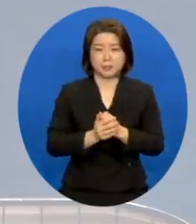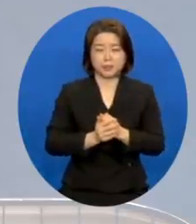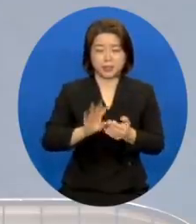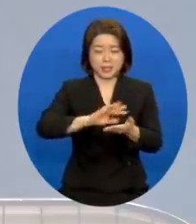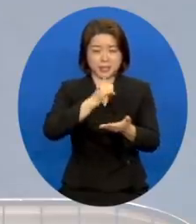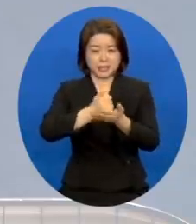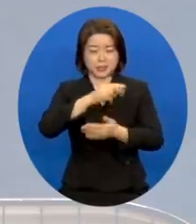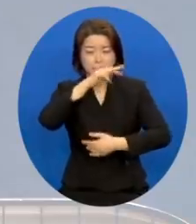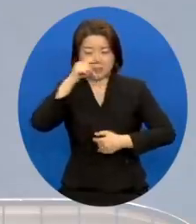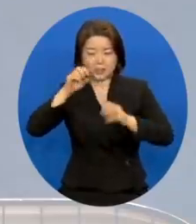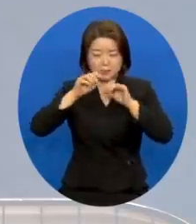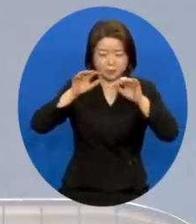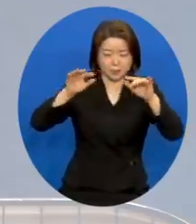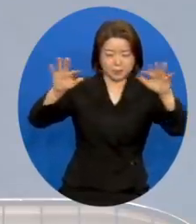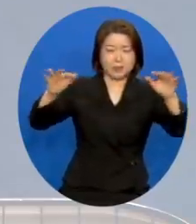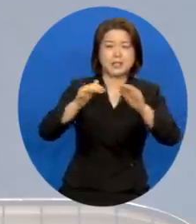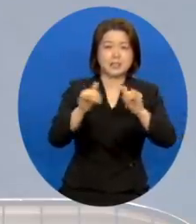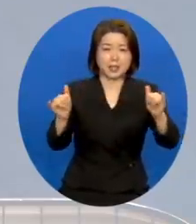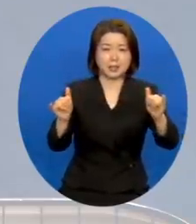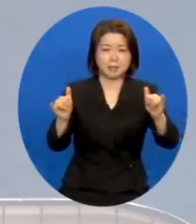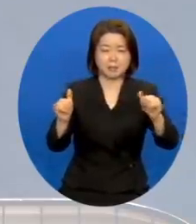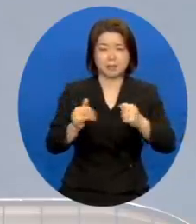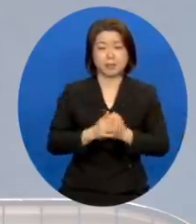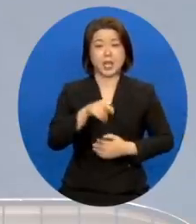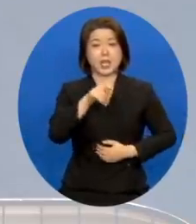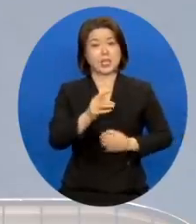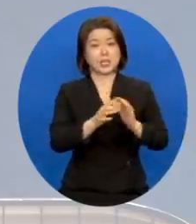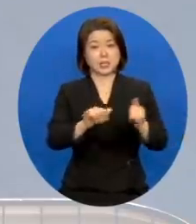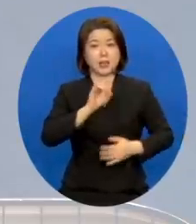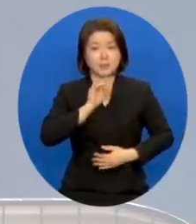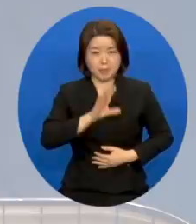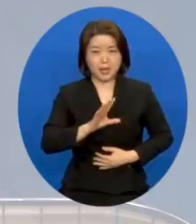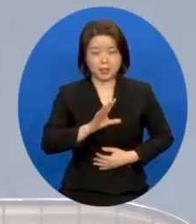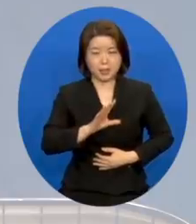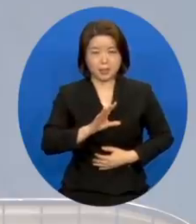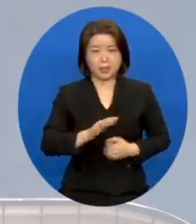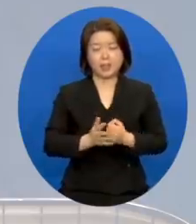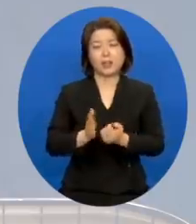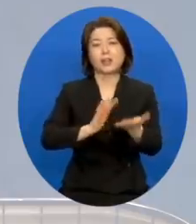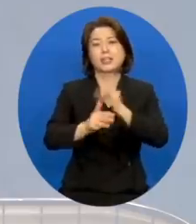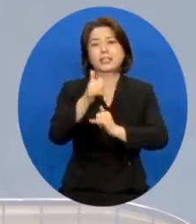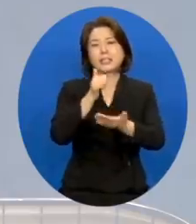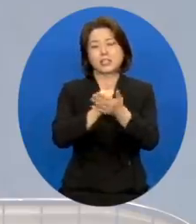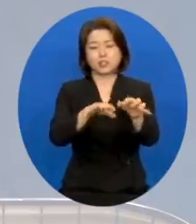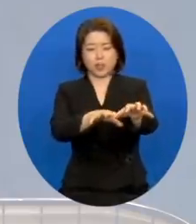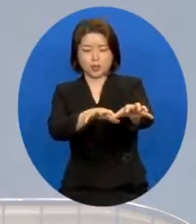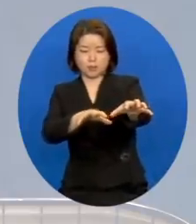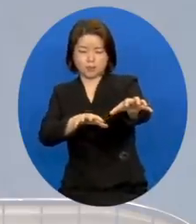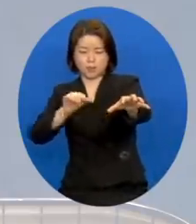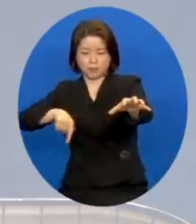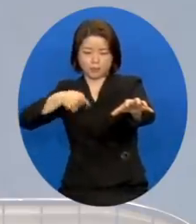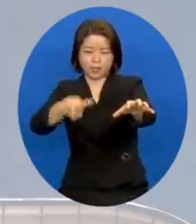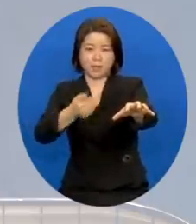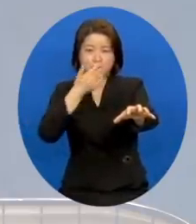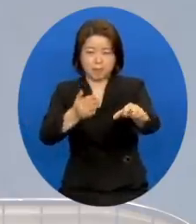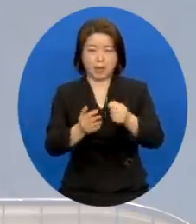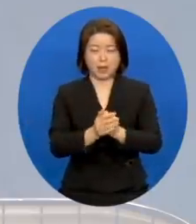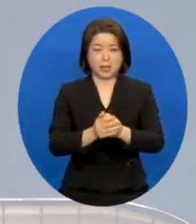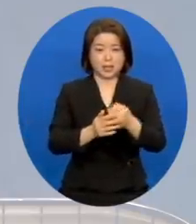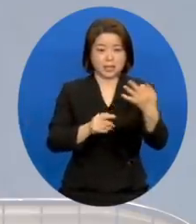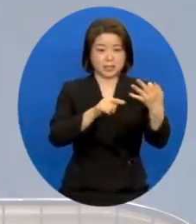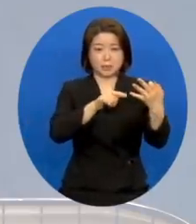향기를 발하는 살아 이 사람만 예수님이 개선 행렬에 참여하는 사람의 14절